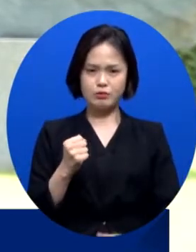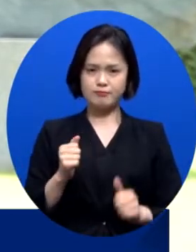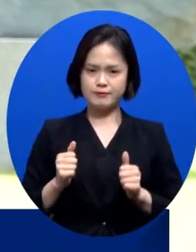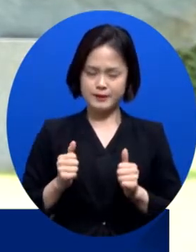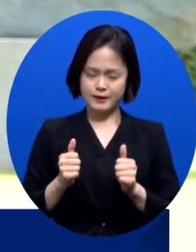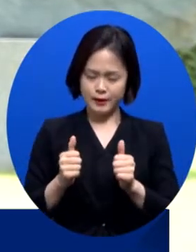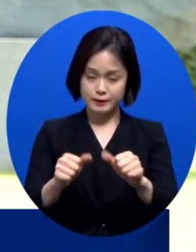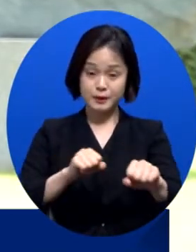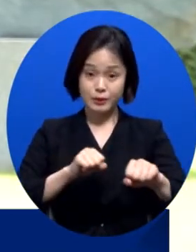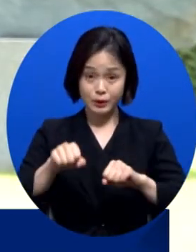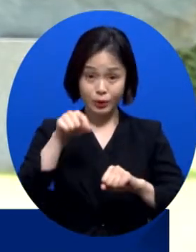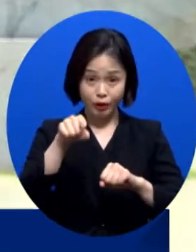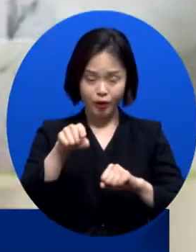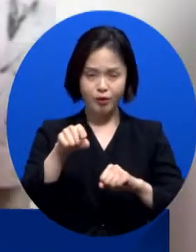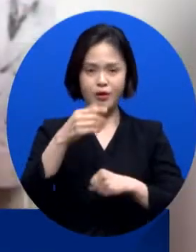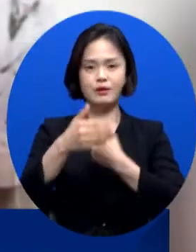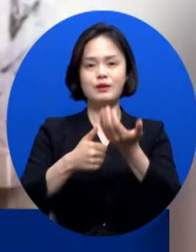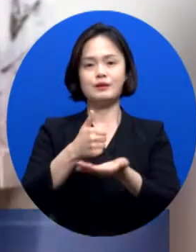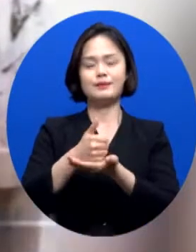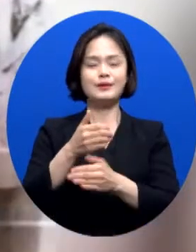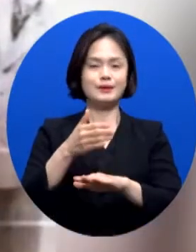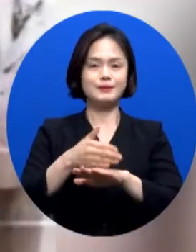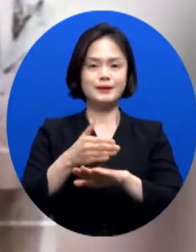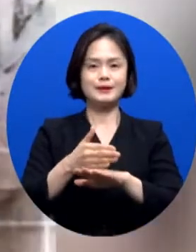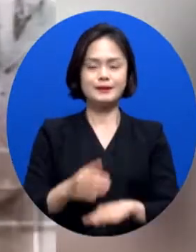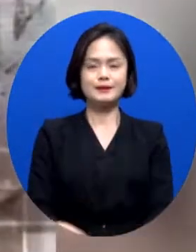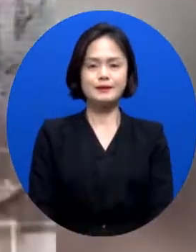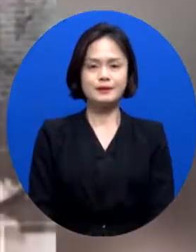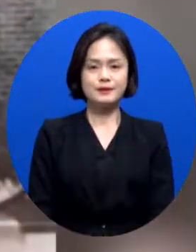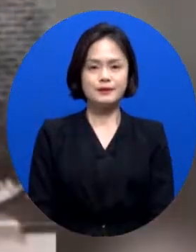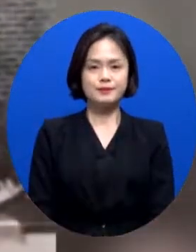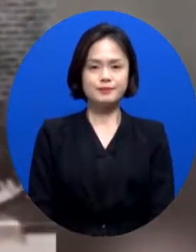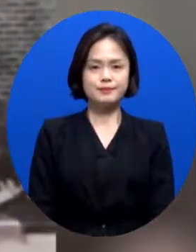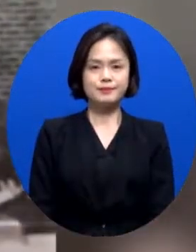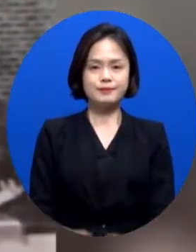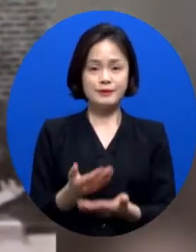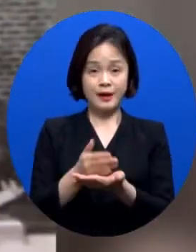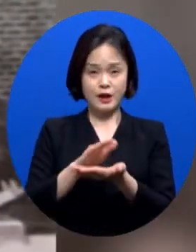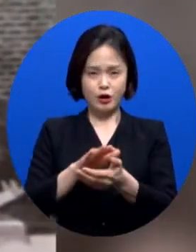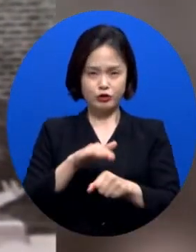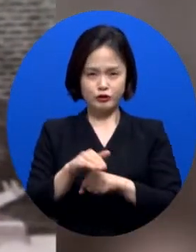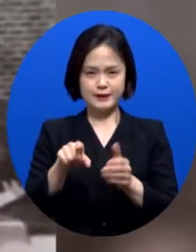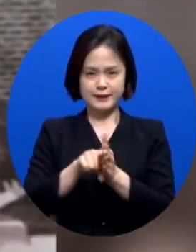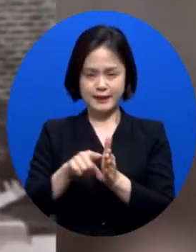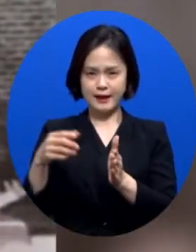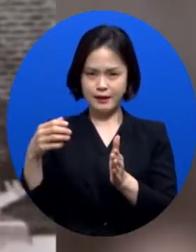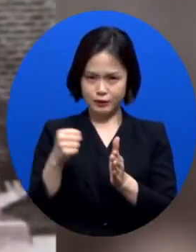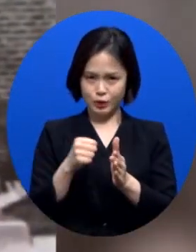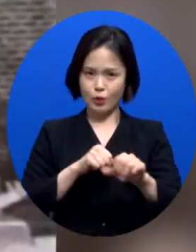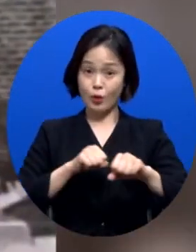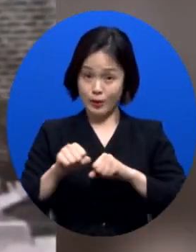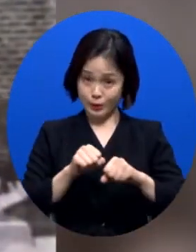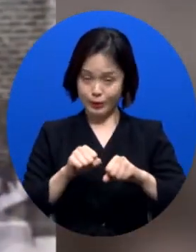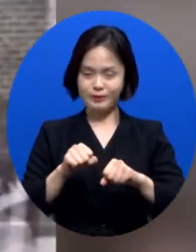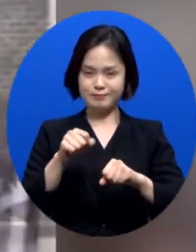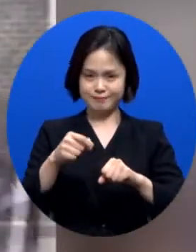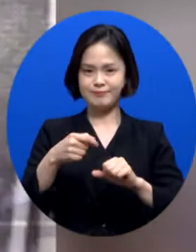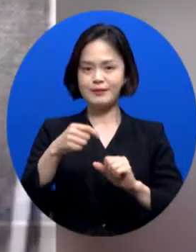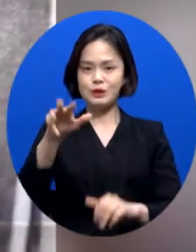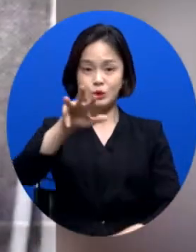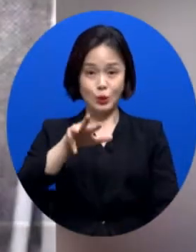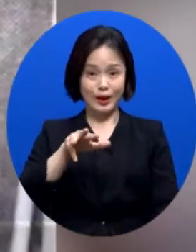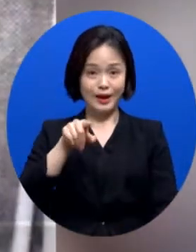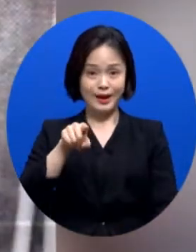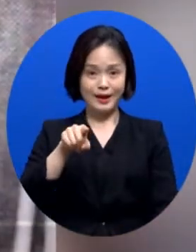무엇보다도 하나님께 감사를 드리고 있고요. 개혁주의 신앙의 기치를 지켜온 예장합신총회. 세상의